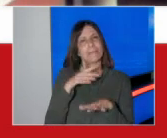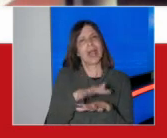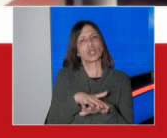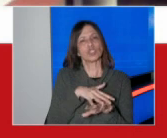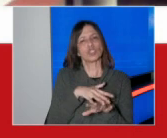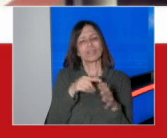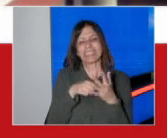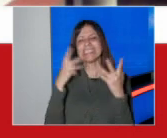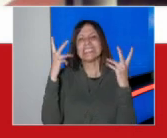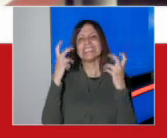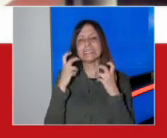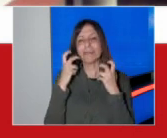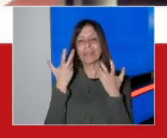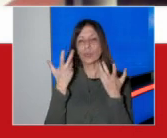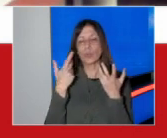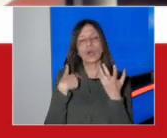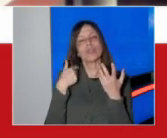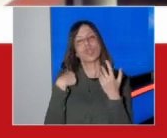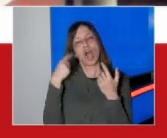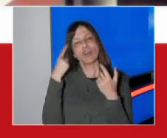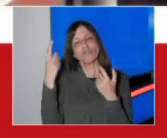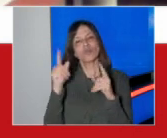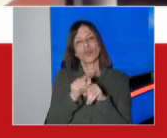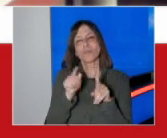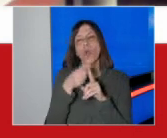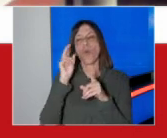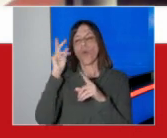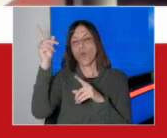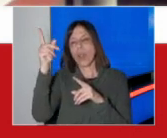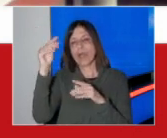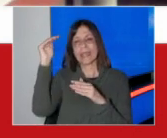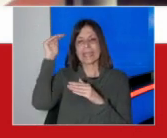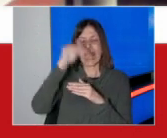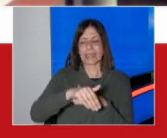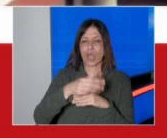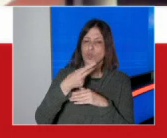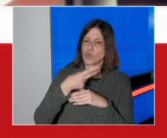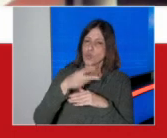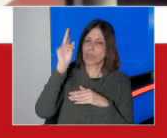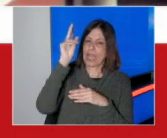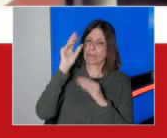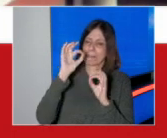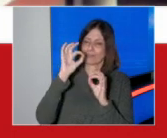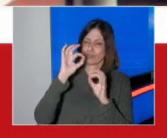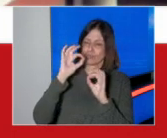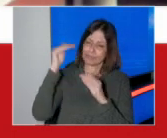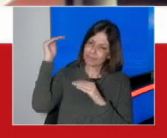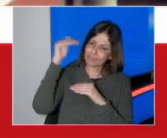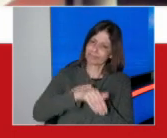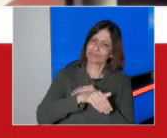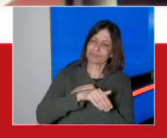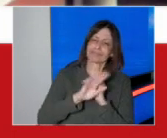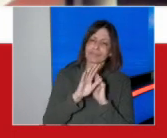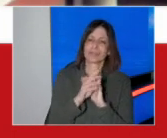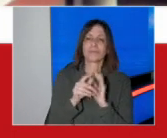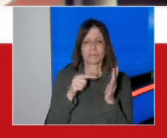ככה, כי ציפינו לאור מה שראינו כביכול בחול, שהירידה תהיה יותר... לשבירה, מה שנקרא.